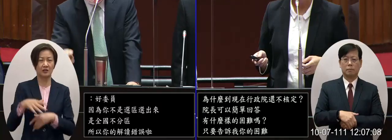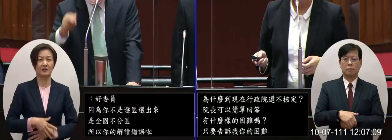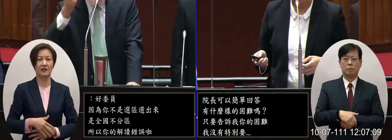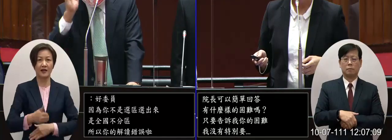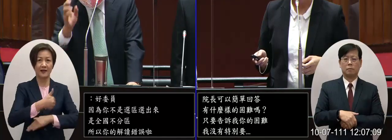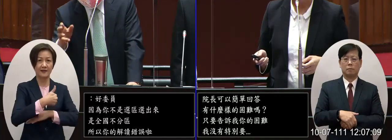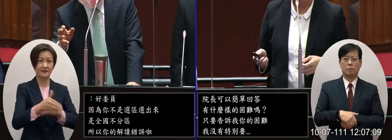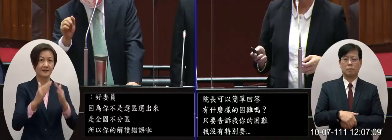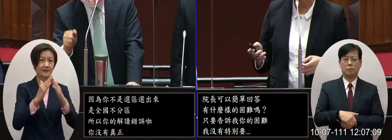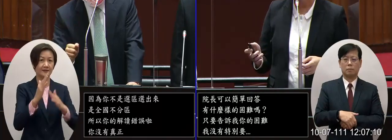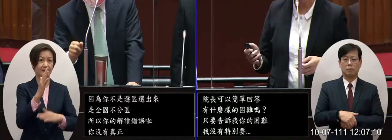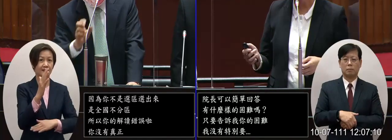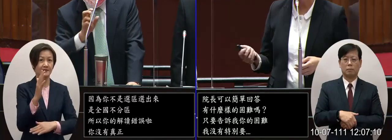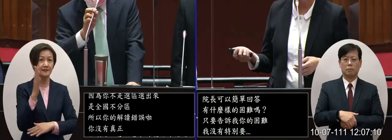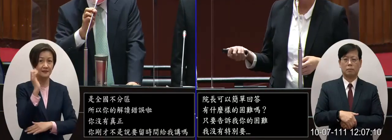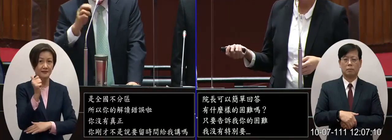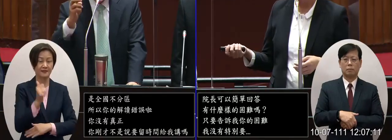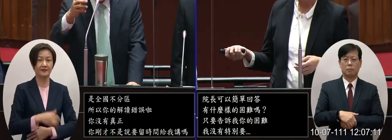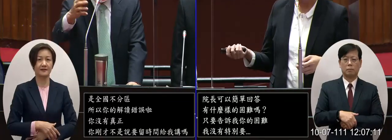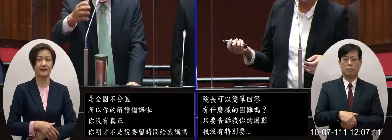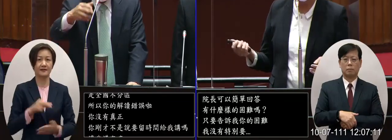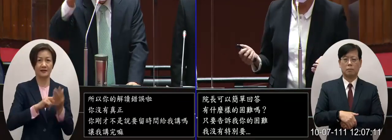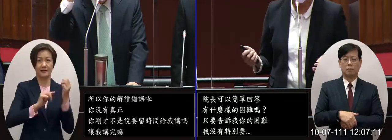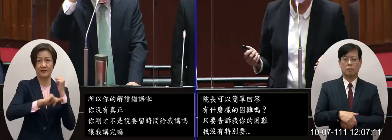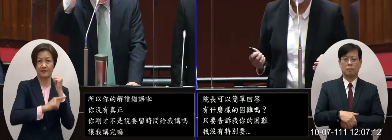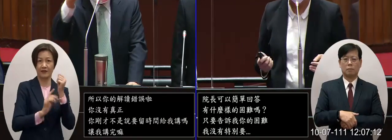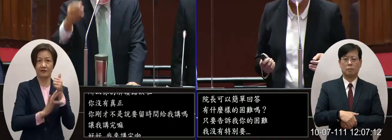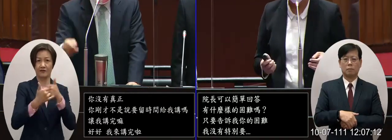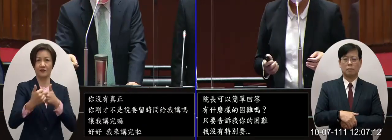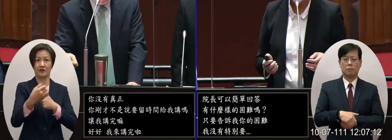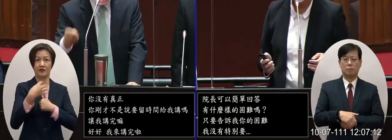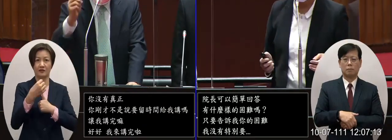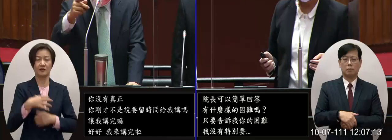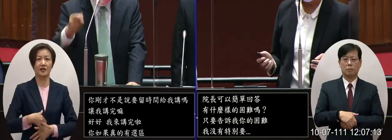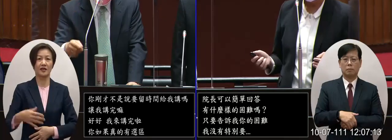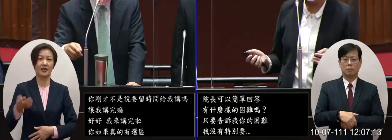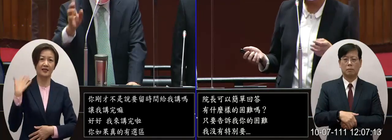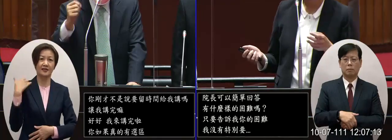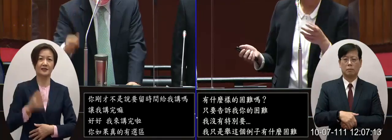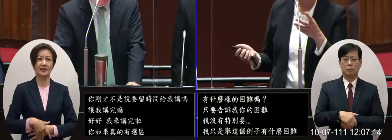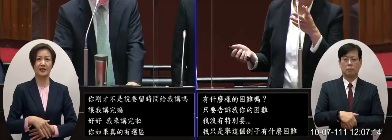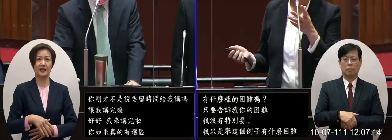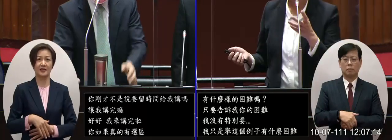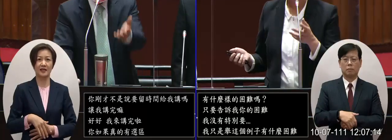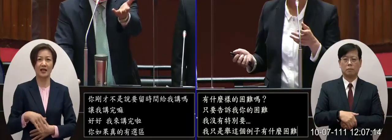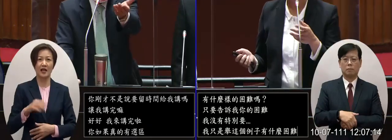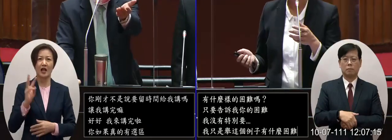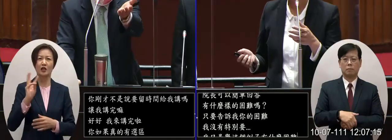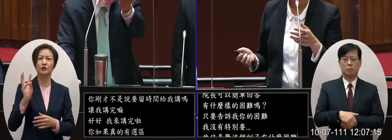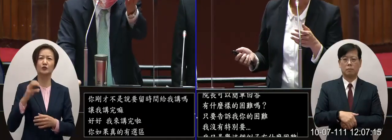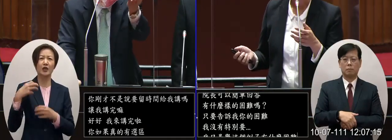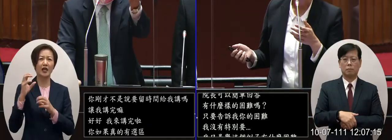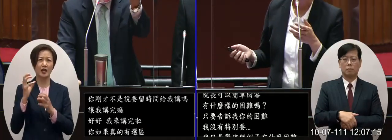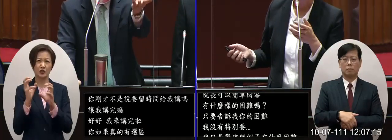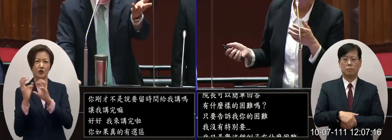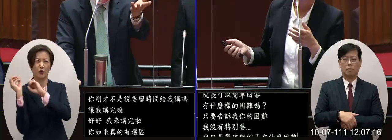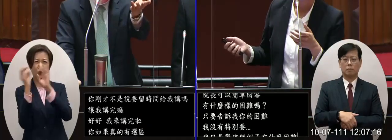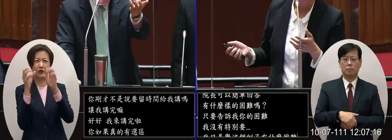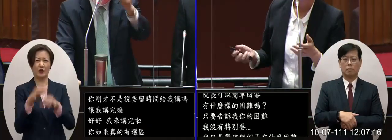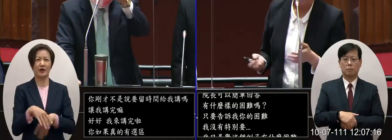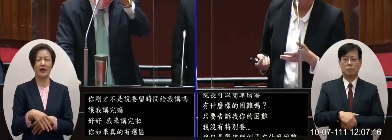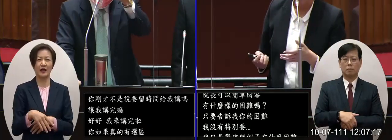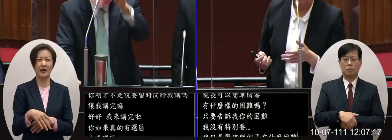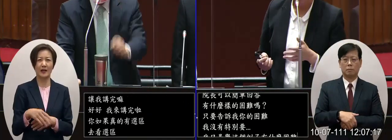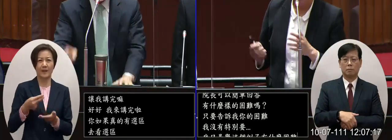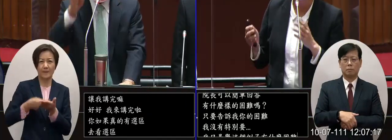市长。那个选区的立法委员，拢甲讲，当年丢水球哦，撒面轮，做拍水，一直要这个前瞻